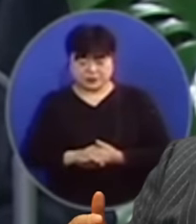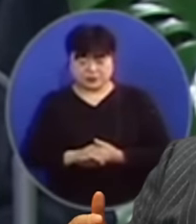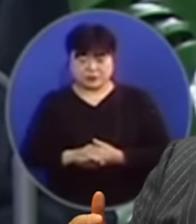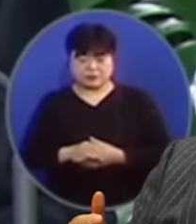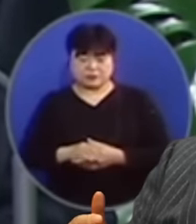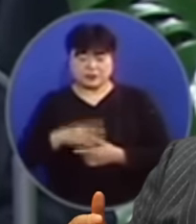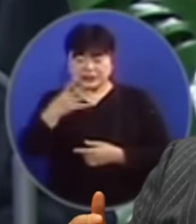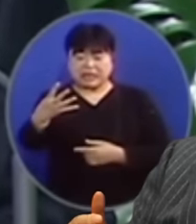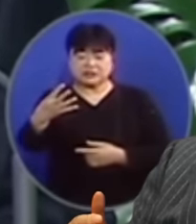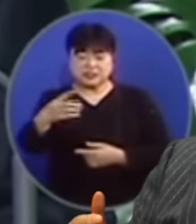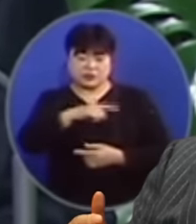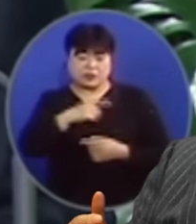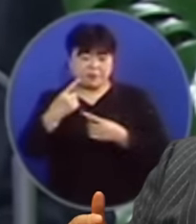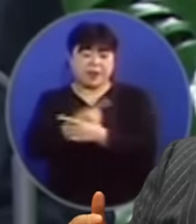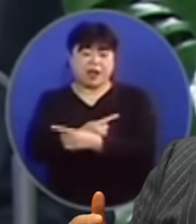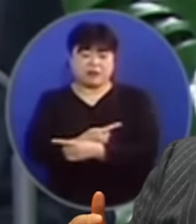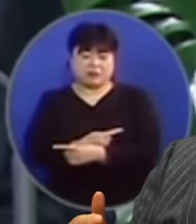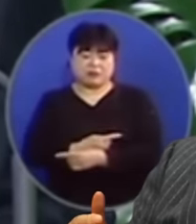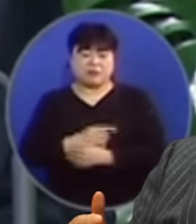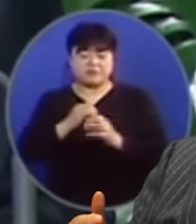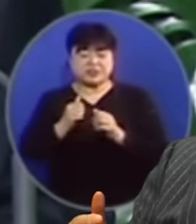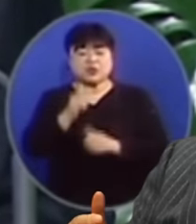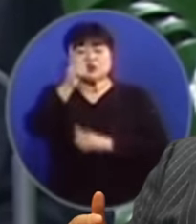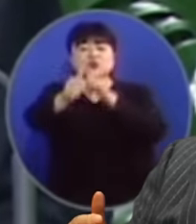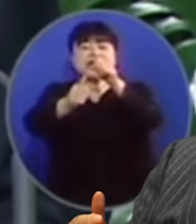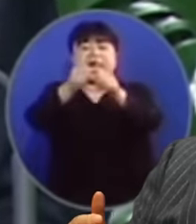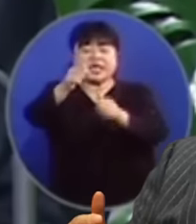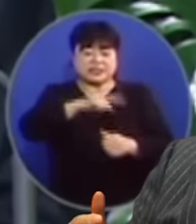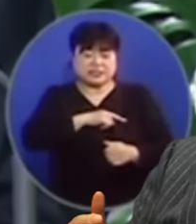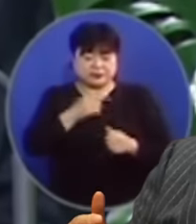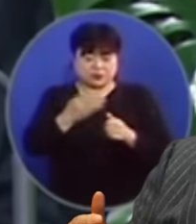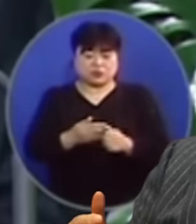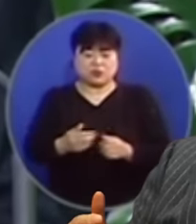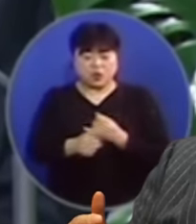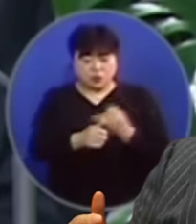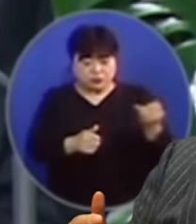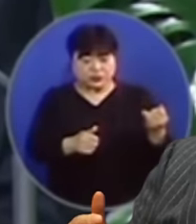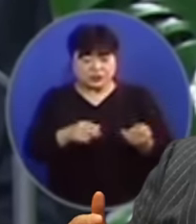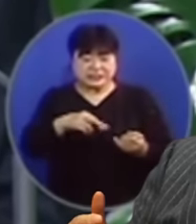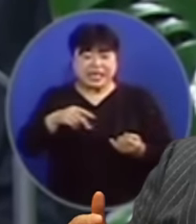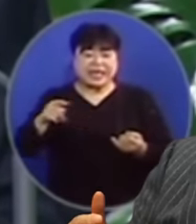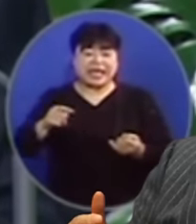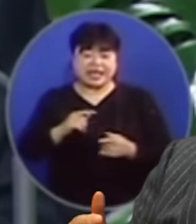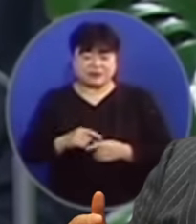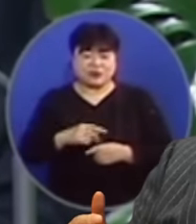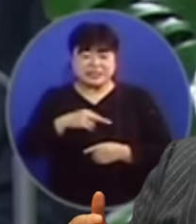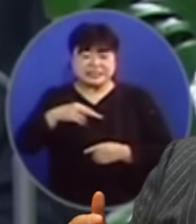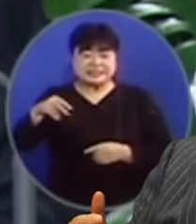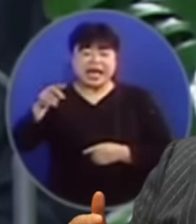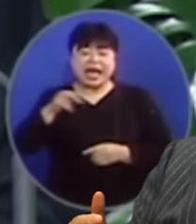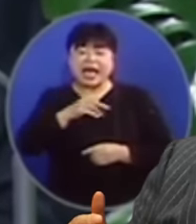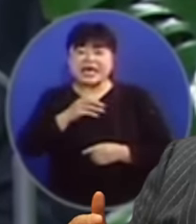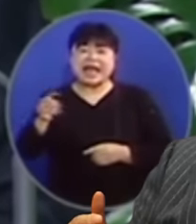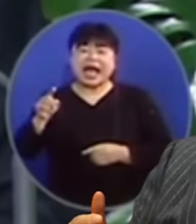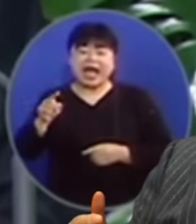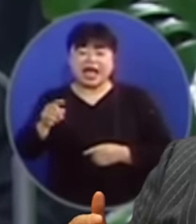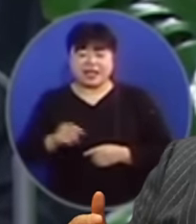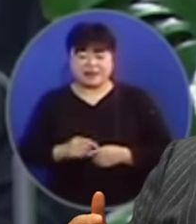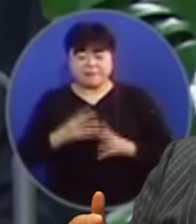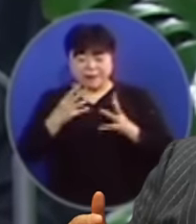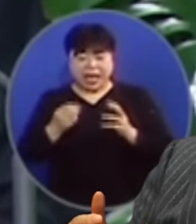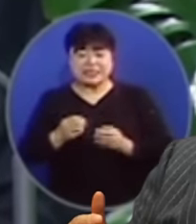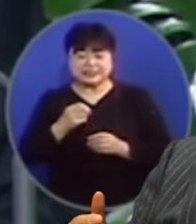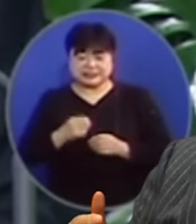아브라함은 많은 민족의 조상이란 말이다. 그리고 너 아내 이름은 사례가 하지 말고 사라라 하라, 여주라 하라, 많은